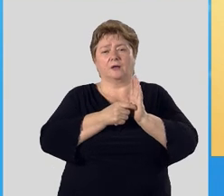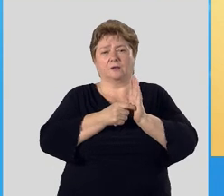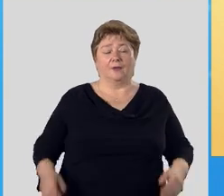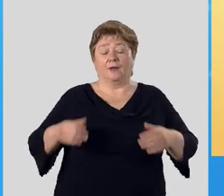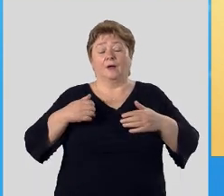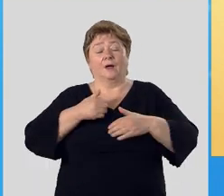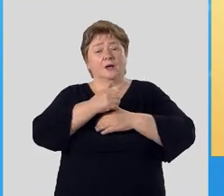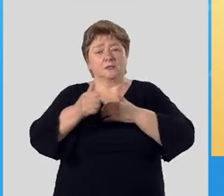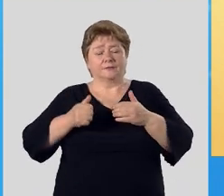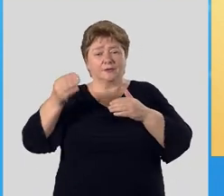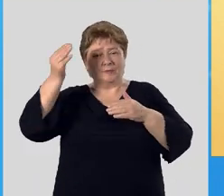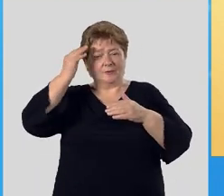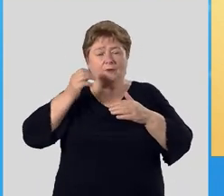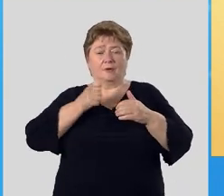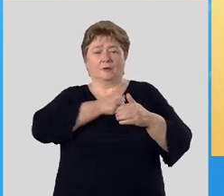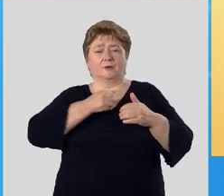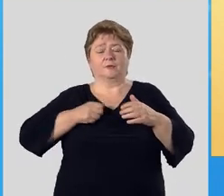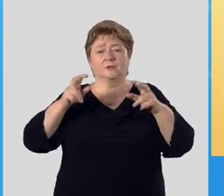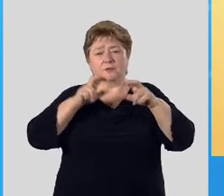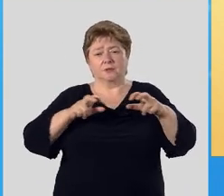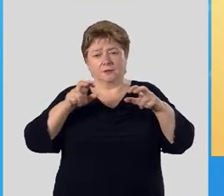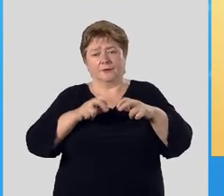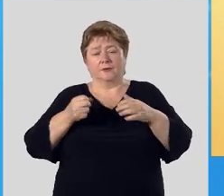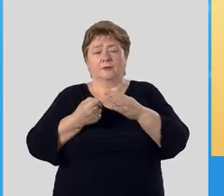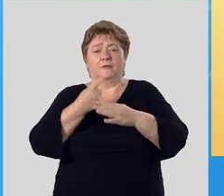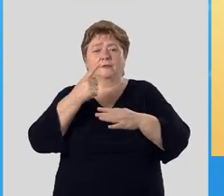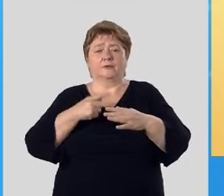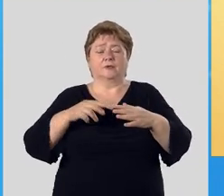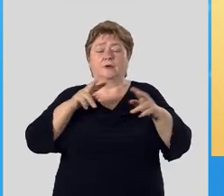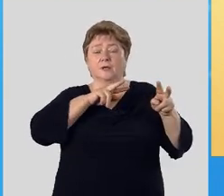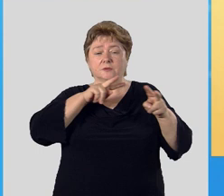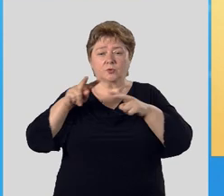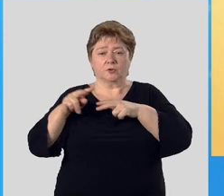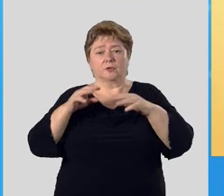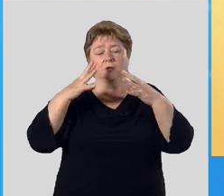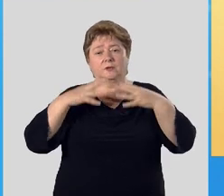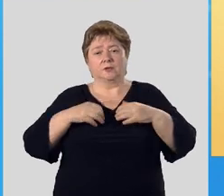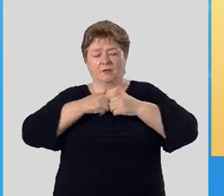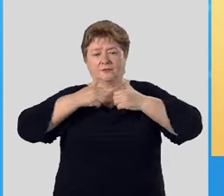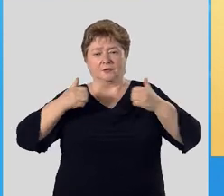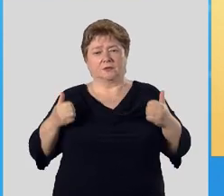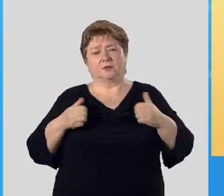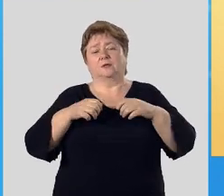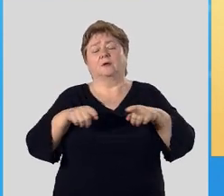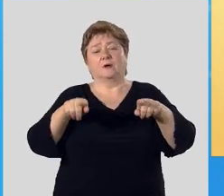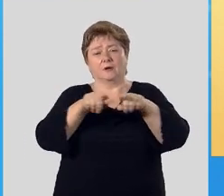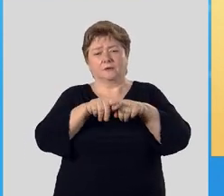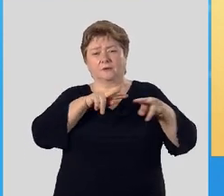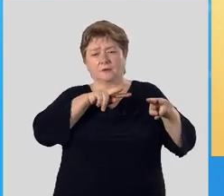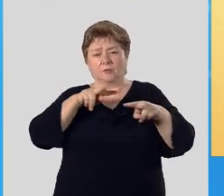основными методами анатомического исследования являются осмотр тела и вскрытие а также